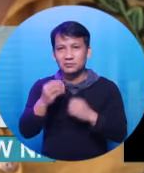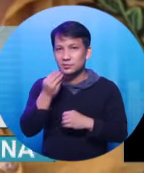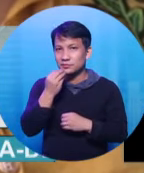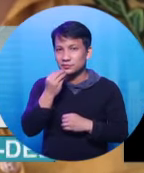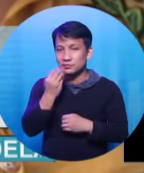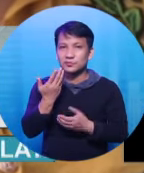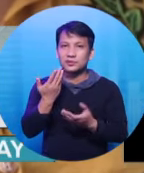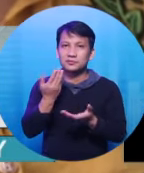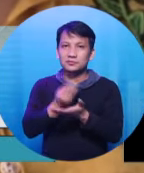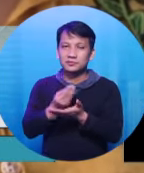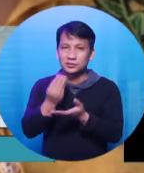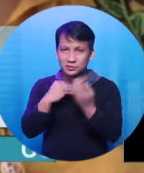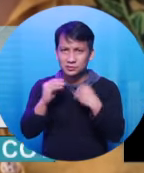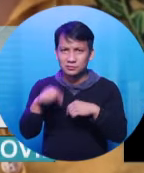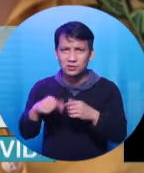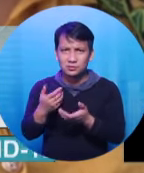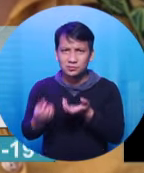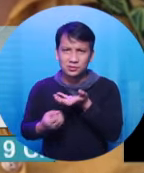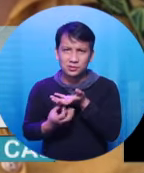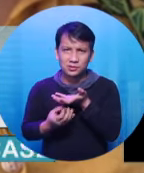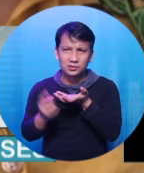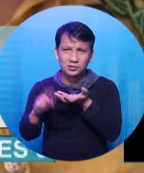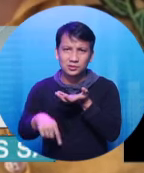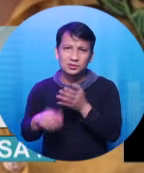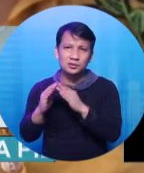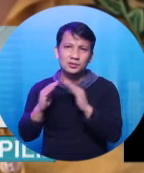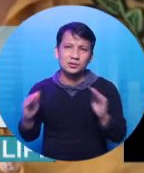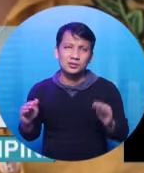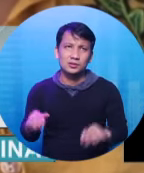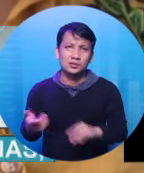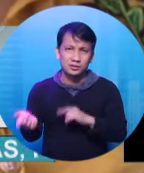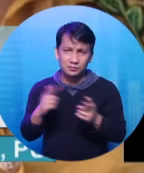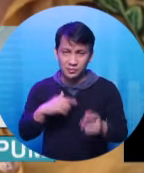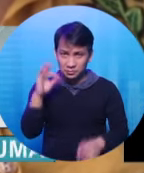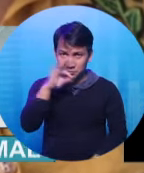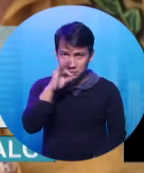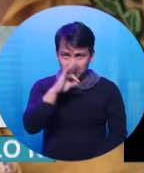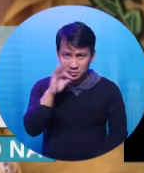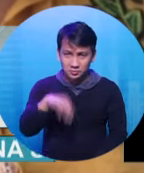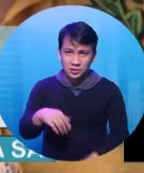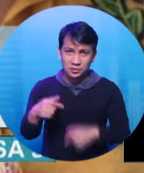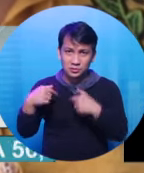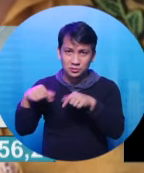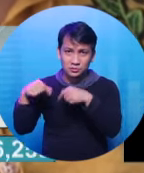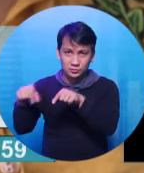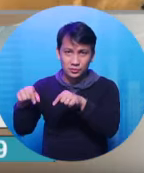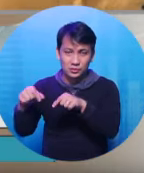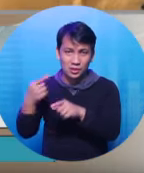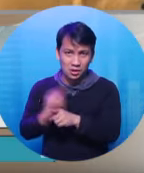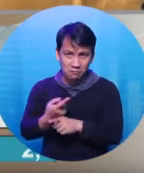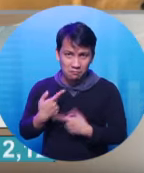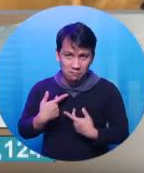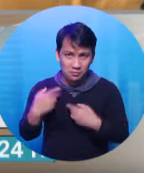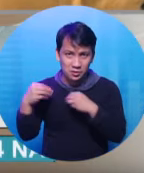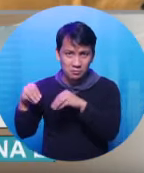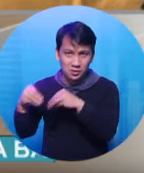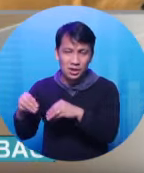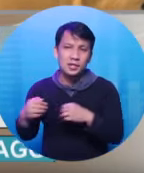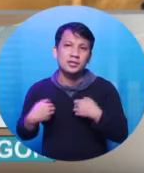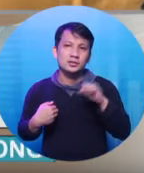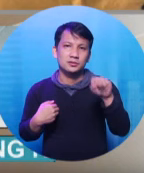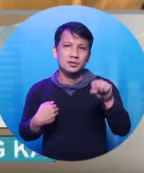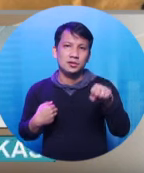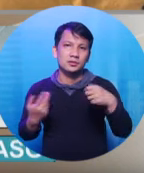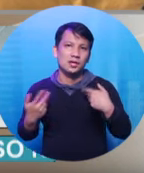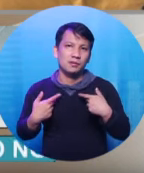Filipino food. And at the same time po, nagluluto naman dito sa house po. Pero may mga Filipino grocery store dyan? Meron po.